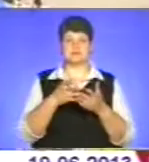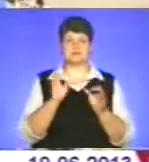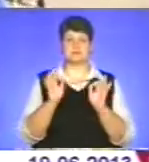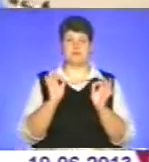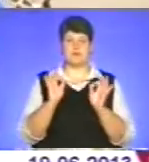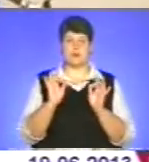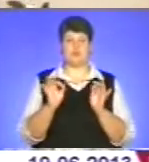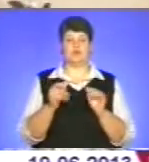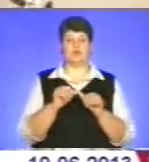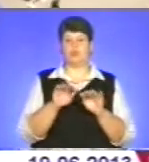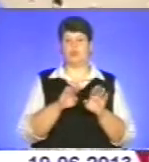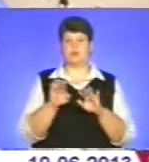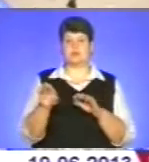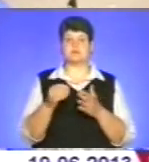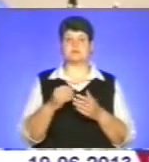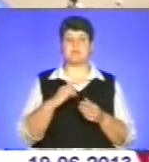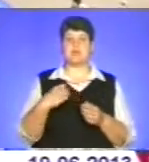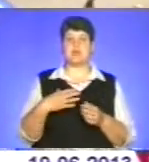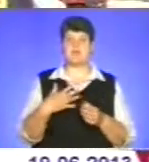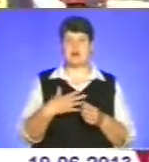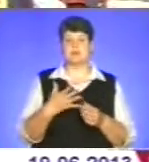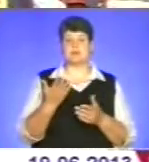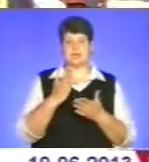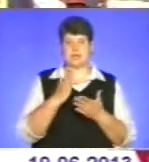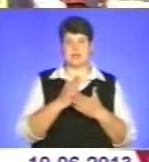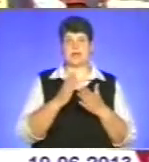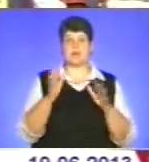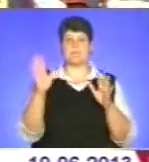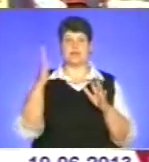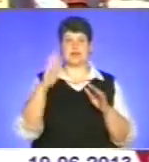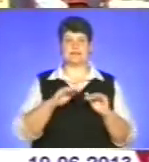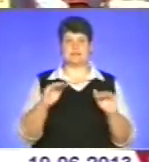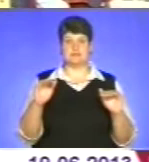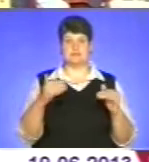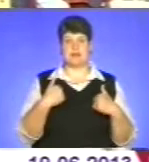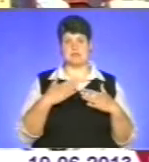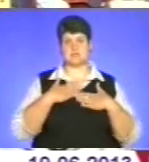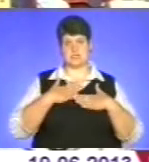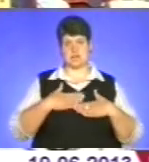з приватними. Добре, що є де погуляти з дітьми. В загальному я задоволений станом